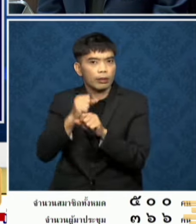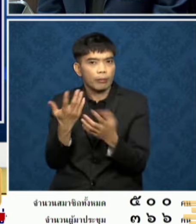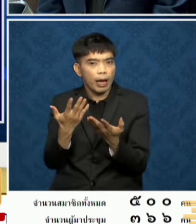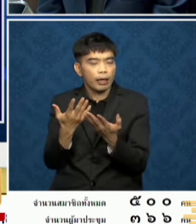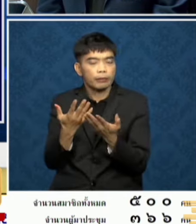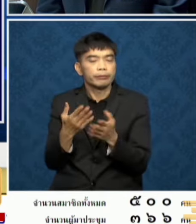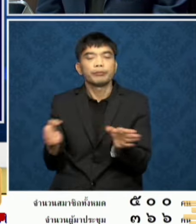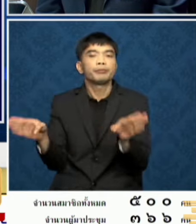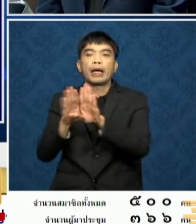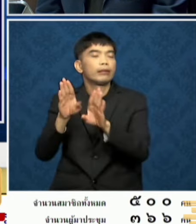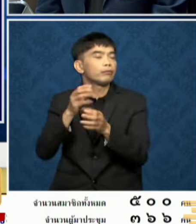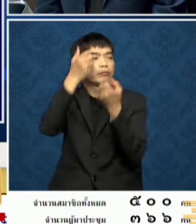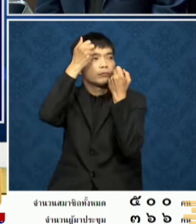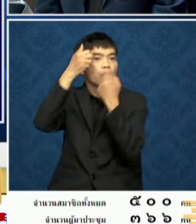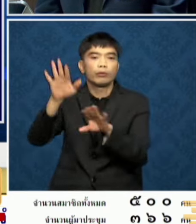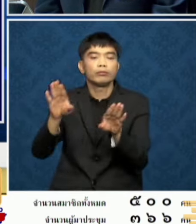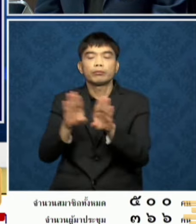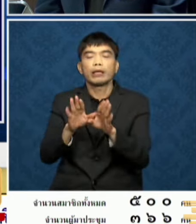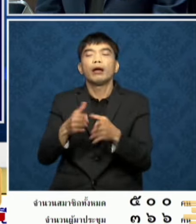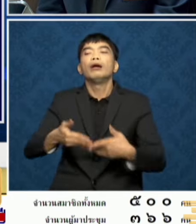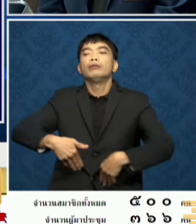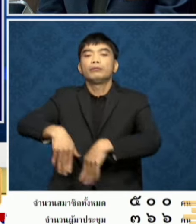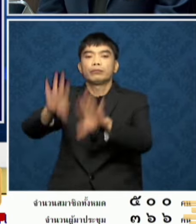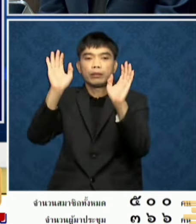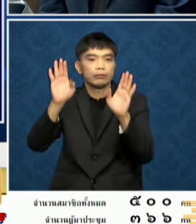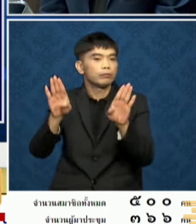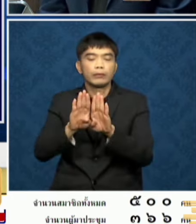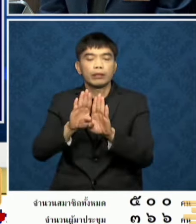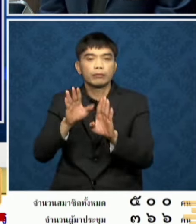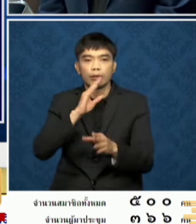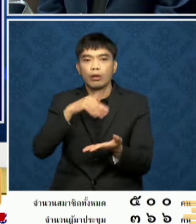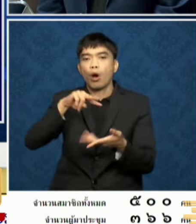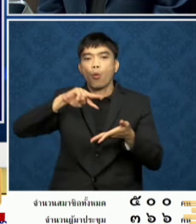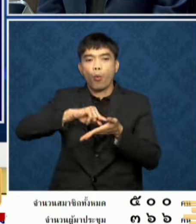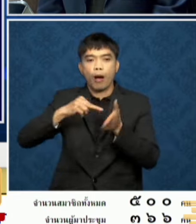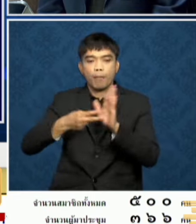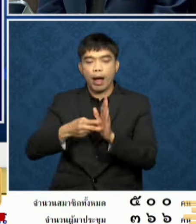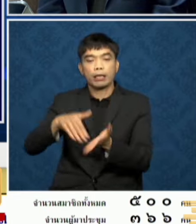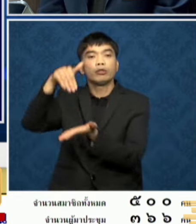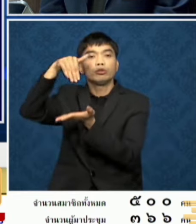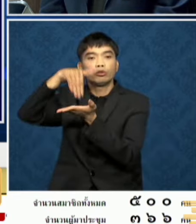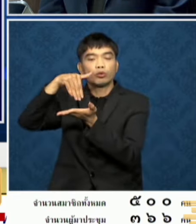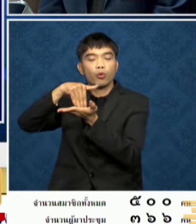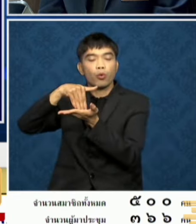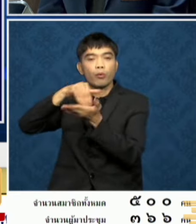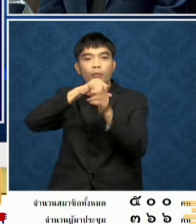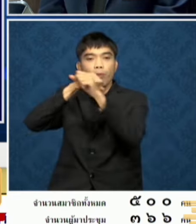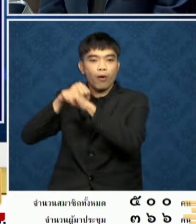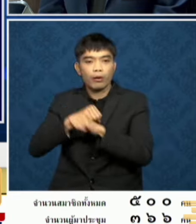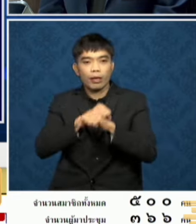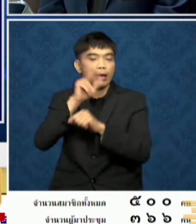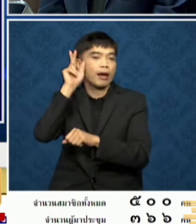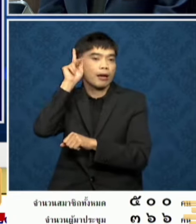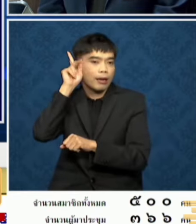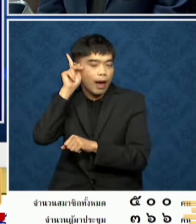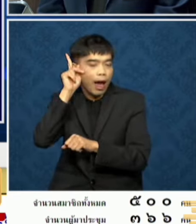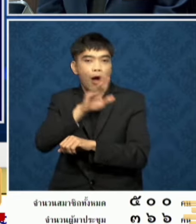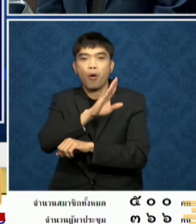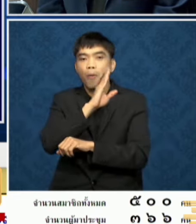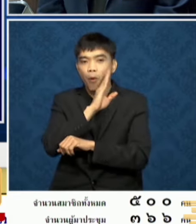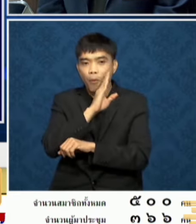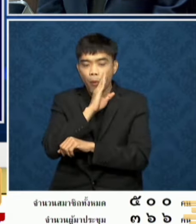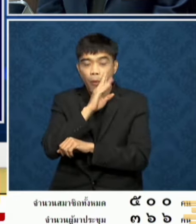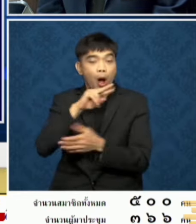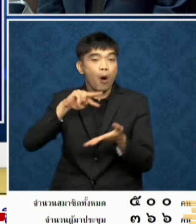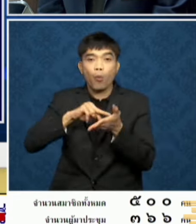อบก็ได้เรื่องนี้ยอมสมชื่อโครงการศูนย์ประสานงานและแก้ไขปัญหาข่าวปลอมครับหน้าที่คือประสานครับไม่ติดตามไม่ทว